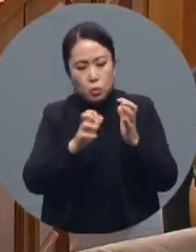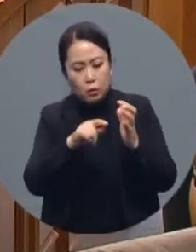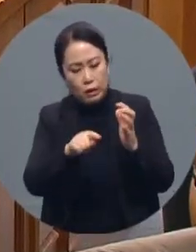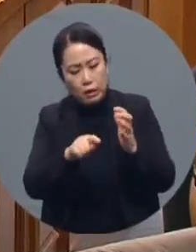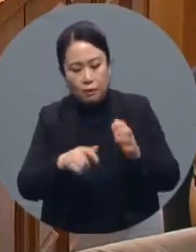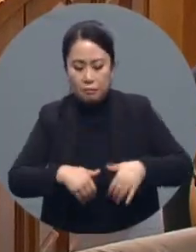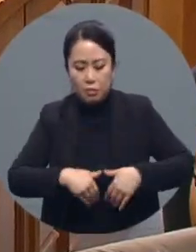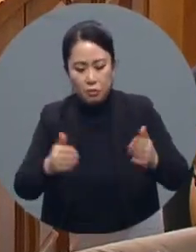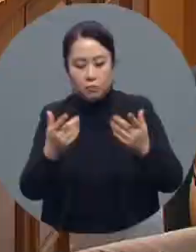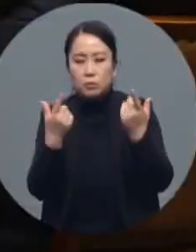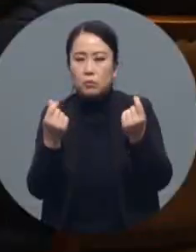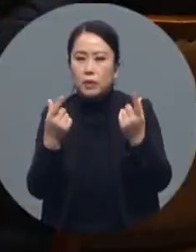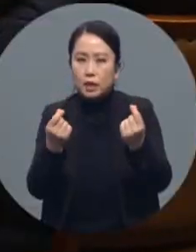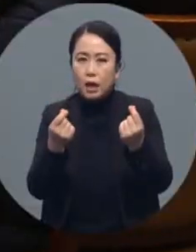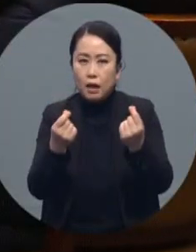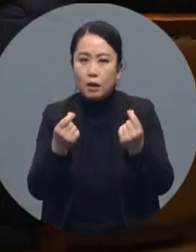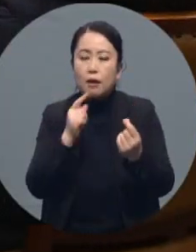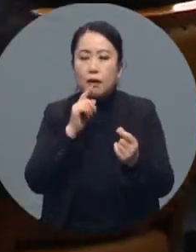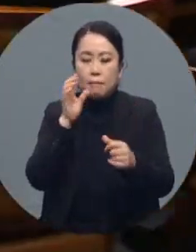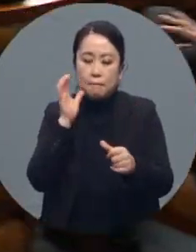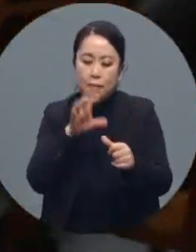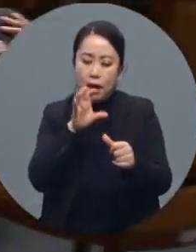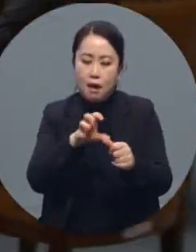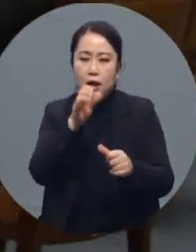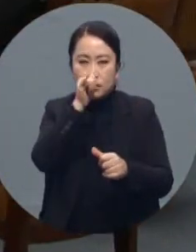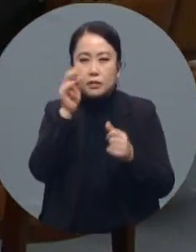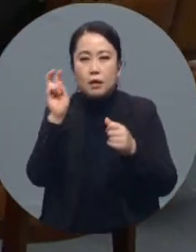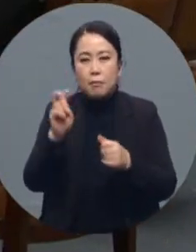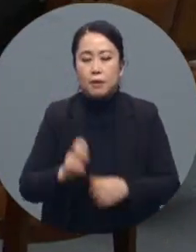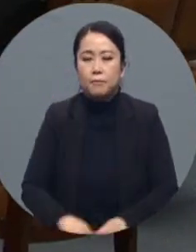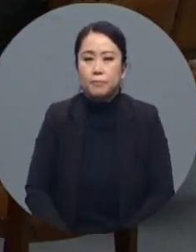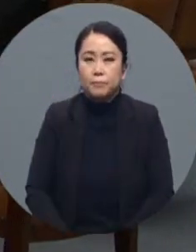공론화라는 지적을 피할 수 없을 것으로 보입니다. MBC 뉴스 현주호입니다.